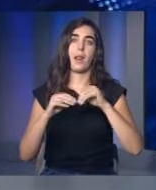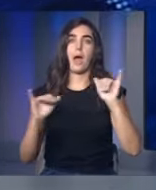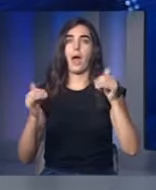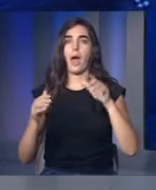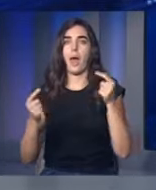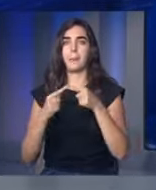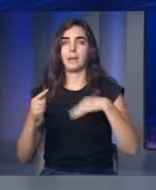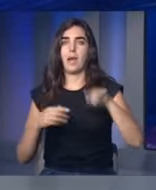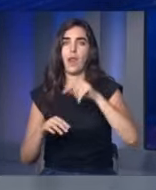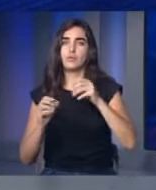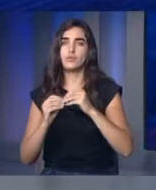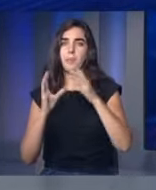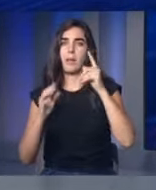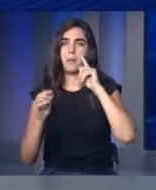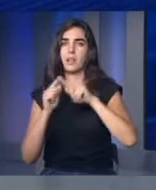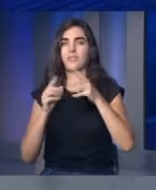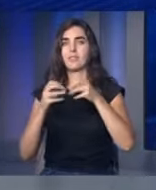منذ الفجر والمقاومة ترد.